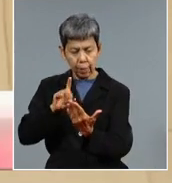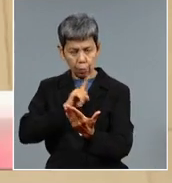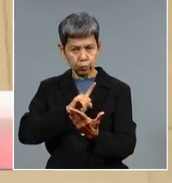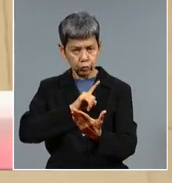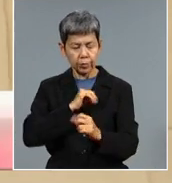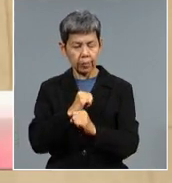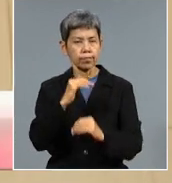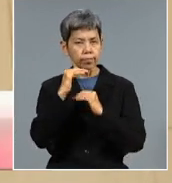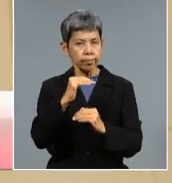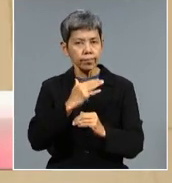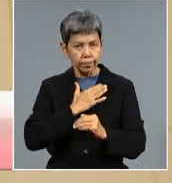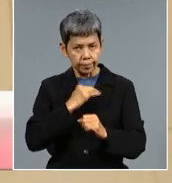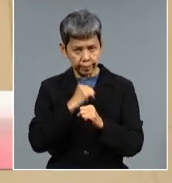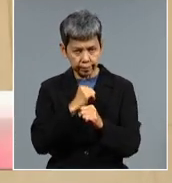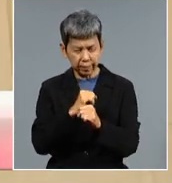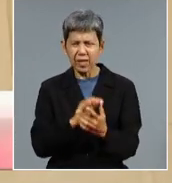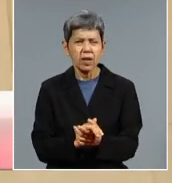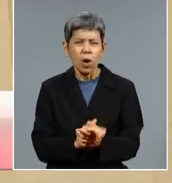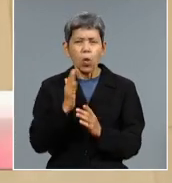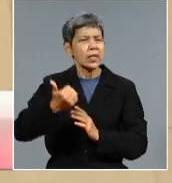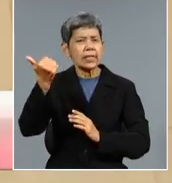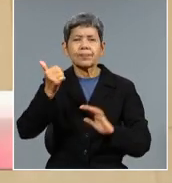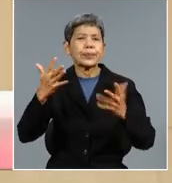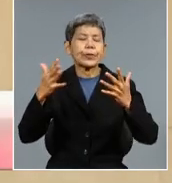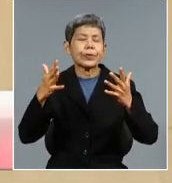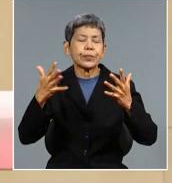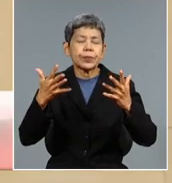าไม่มีคนนอกครับจบนะ